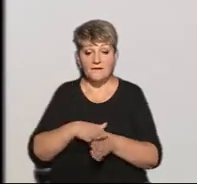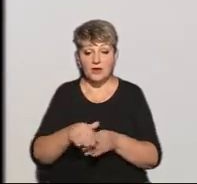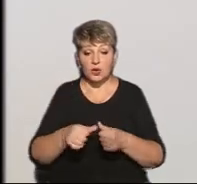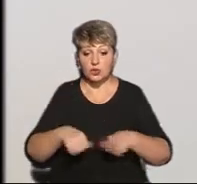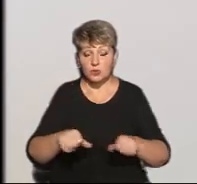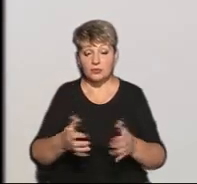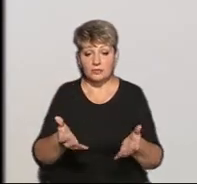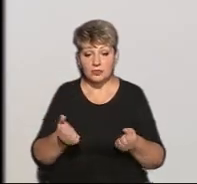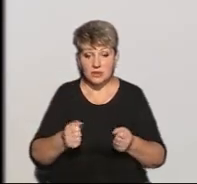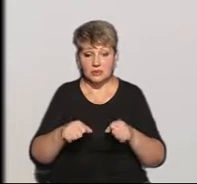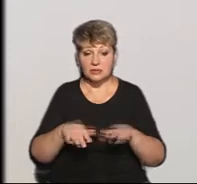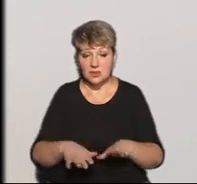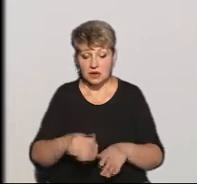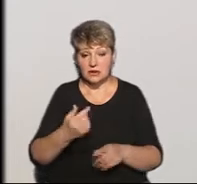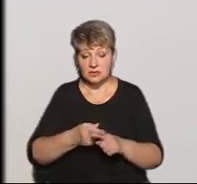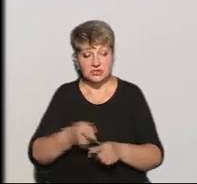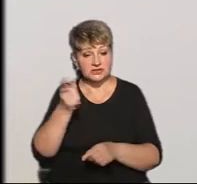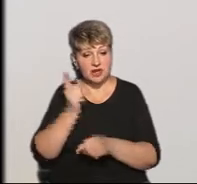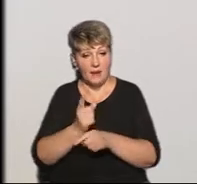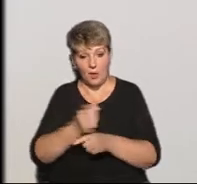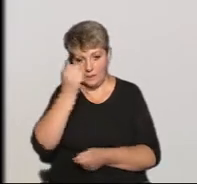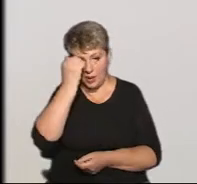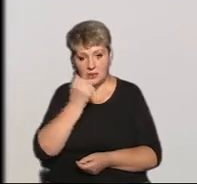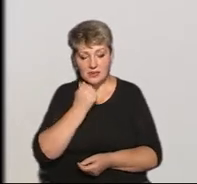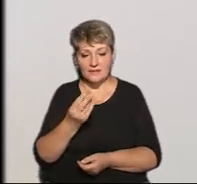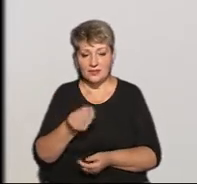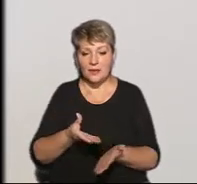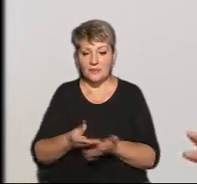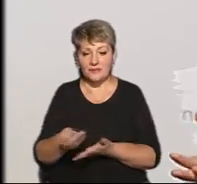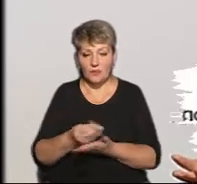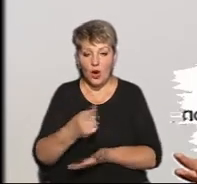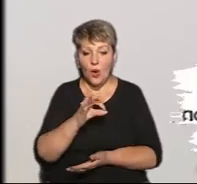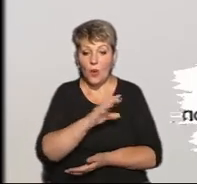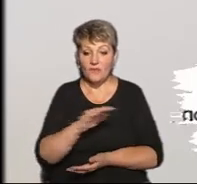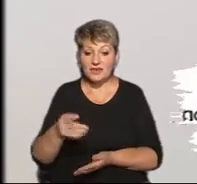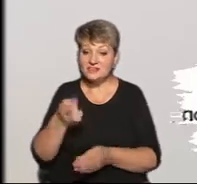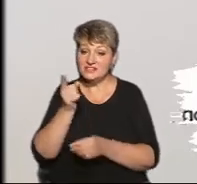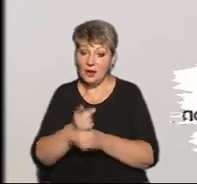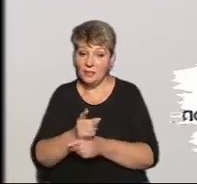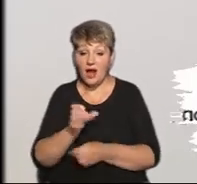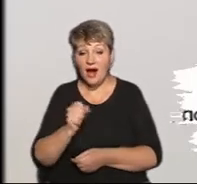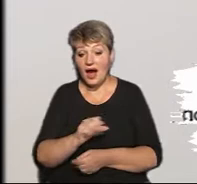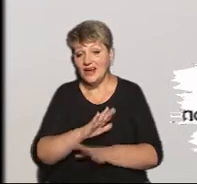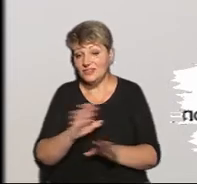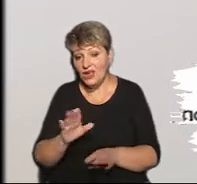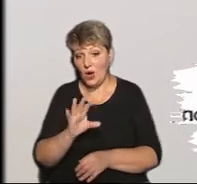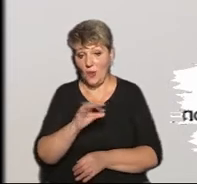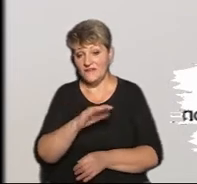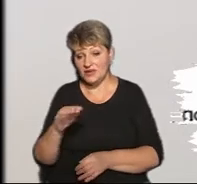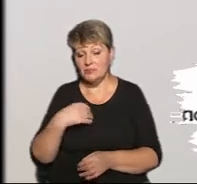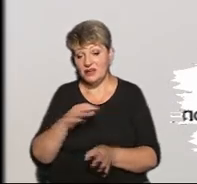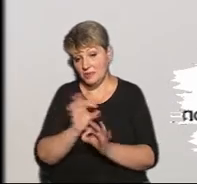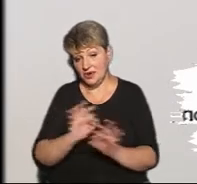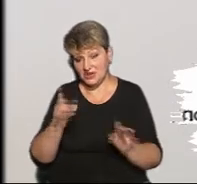про заборону цих благодійних внесків, і їх, ну, якби, офіційно заборонили, але неофіційно ми з вами прекрасно знаємо,